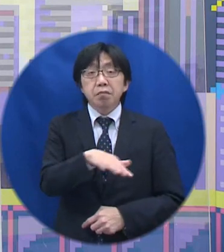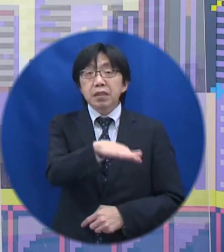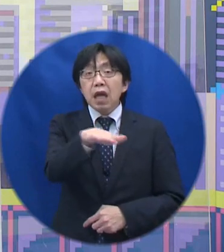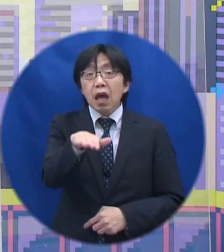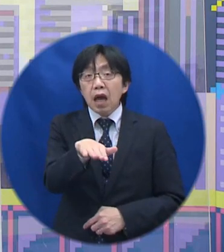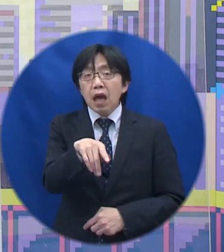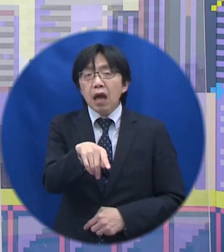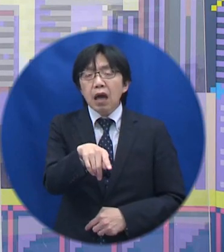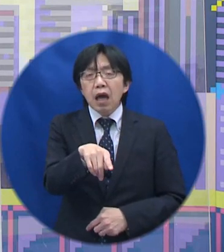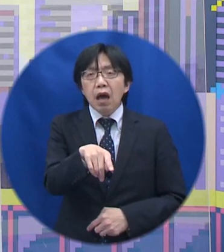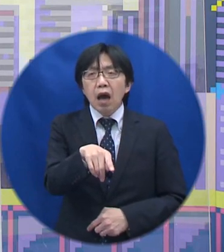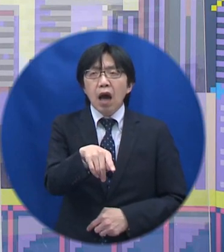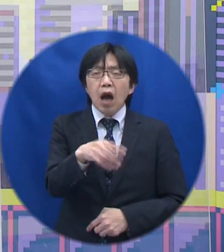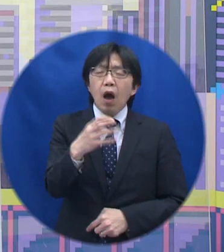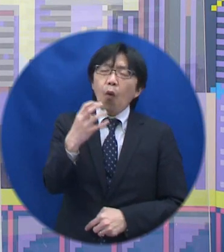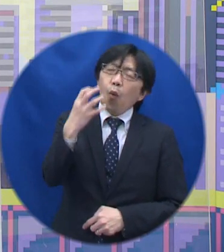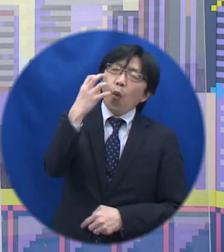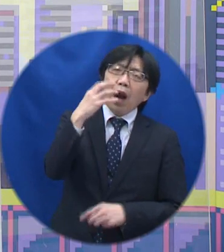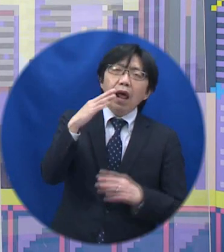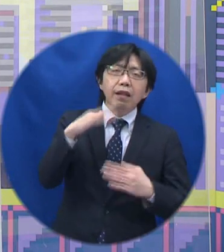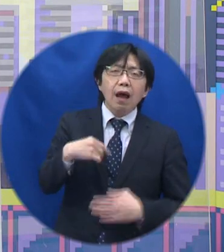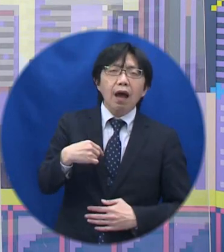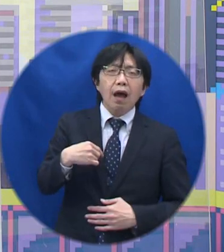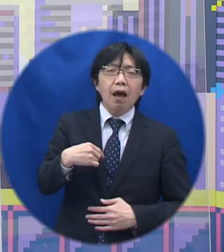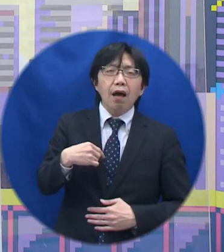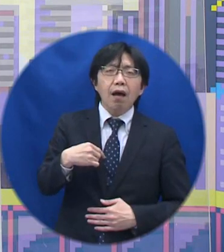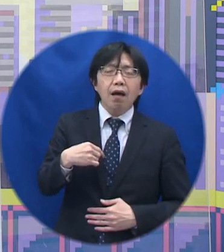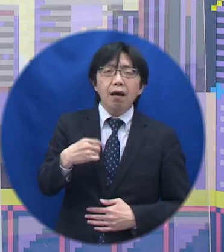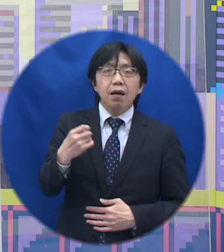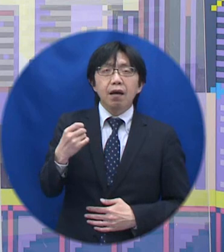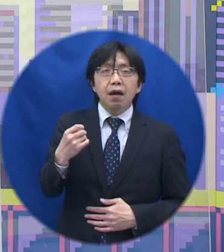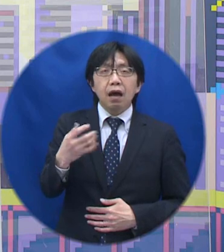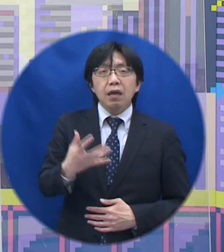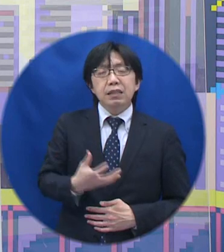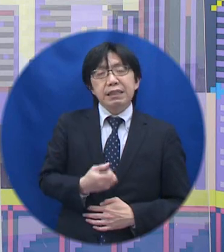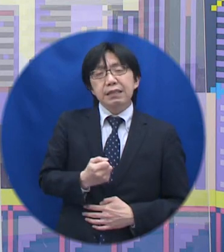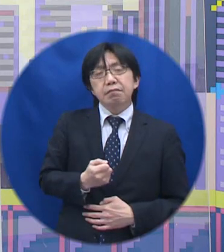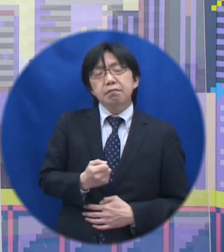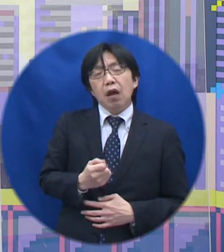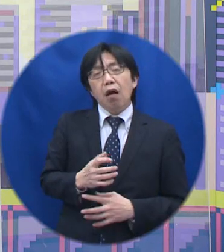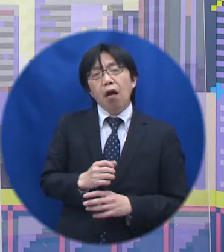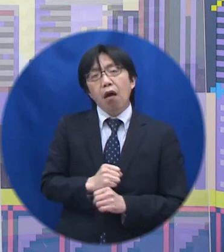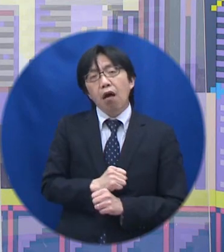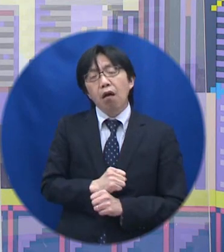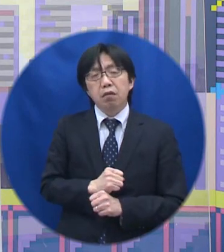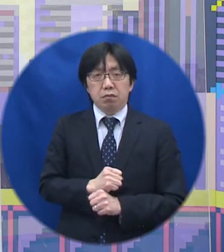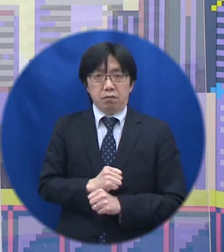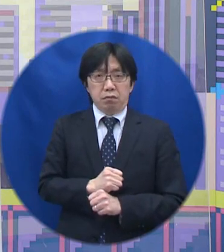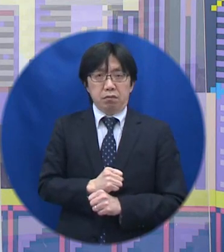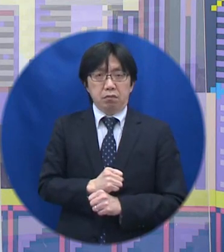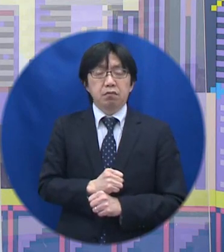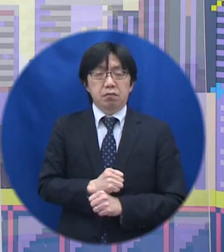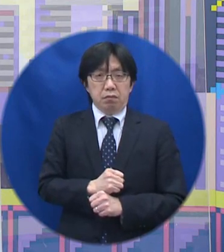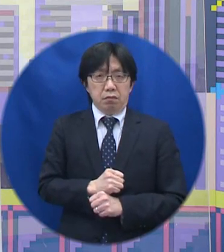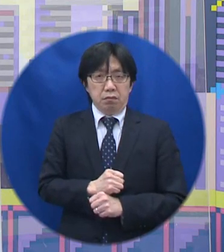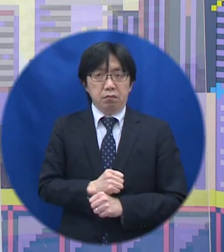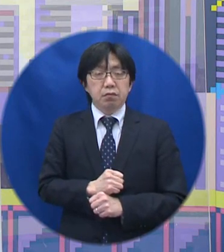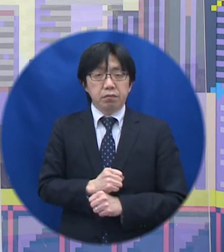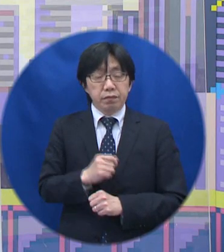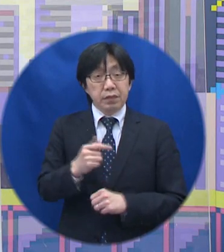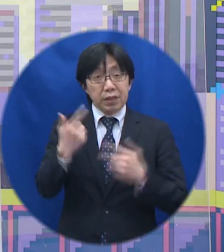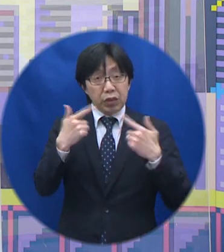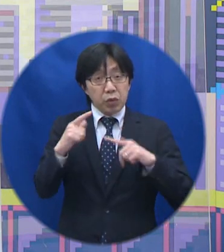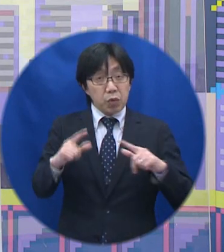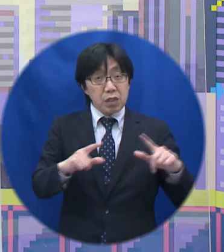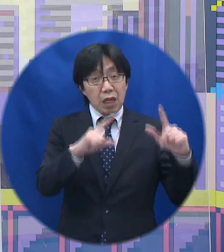的障害のある方は怒られている気持ちになり自信をなくしてしまいます。 はい。 日